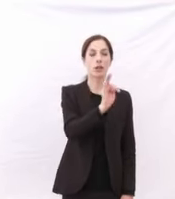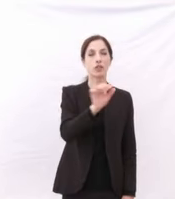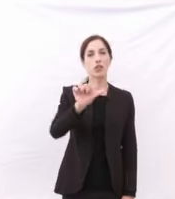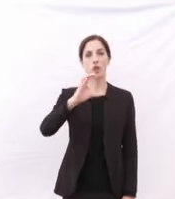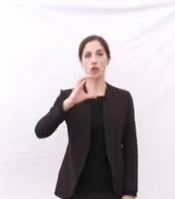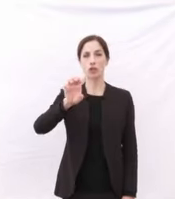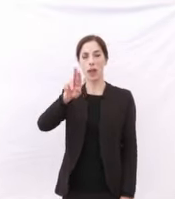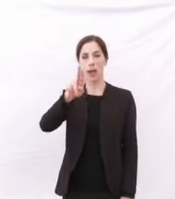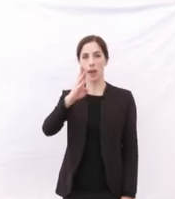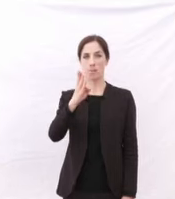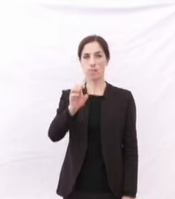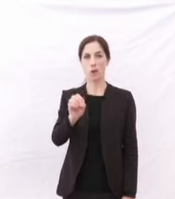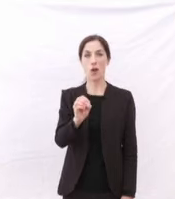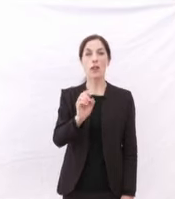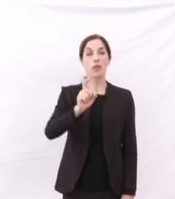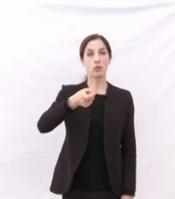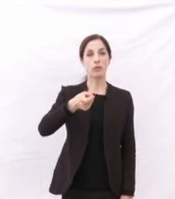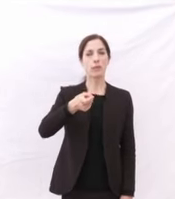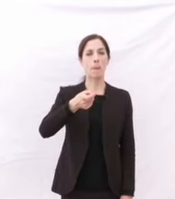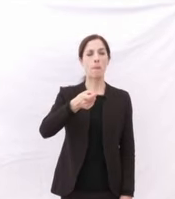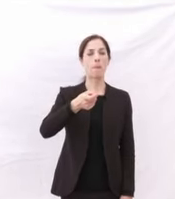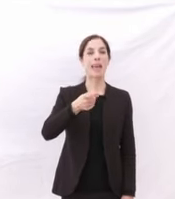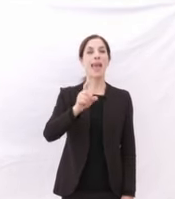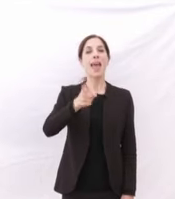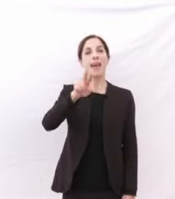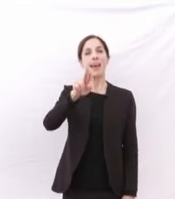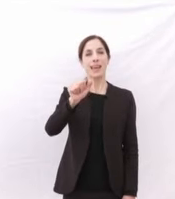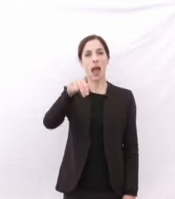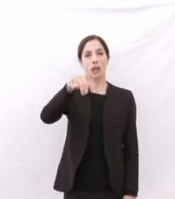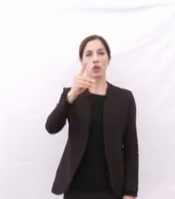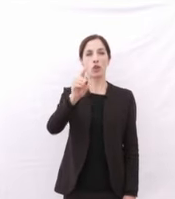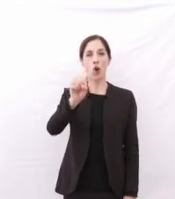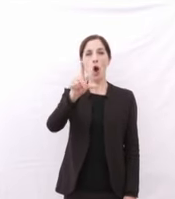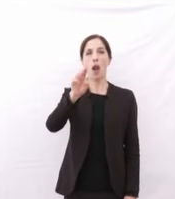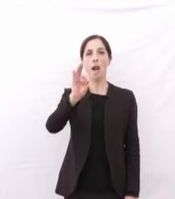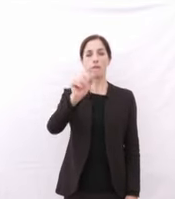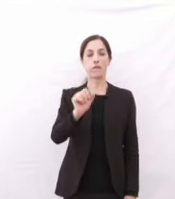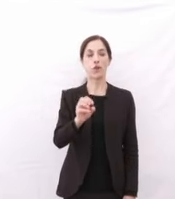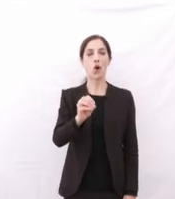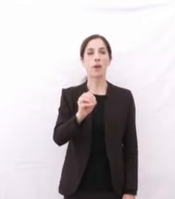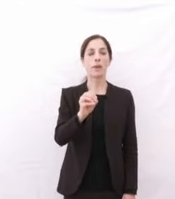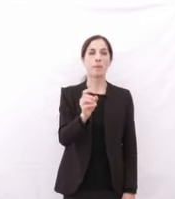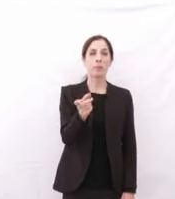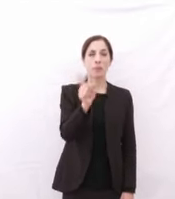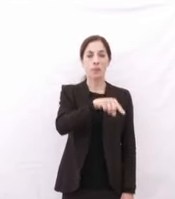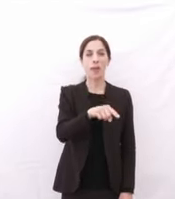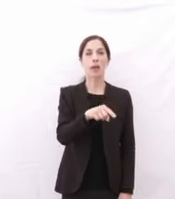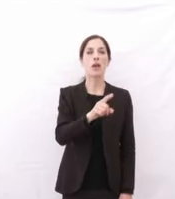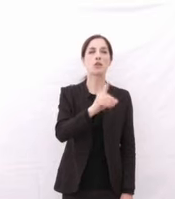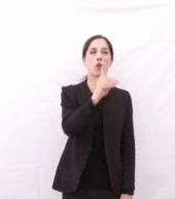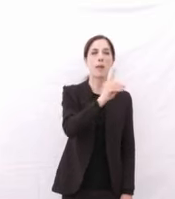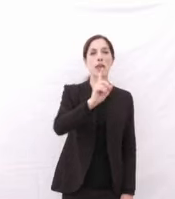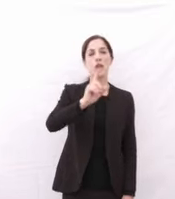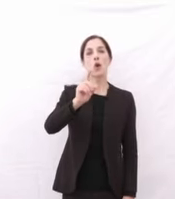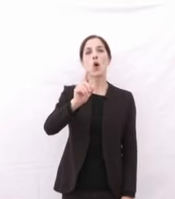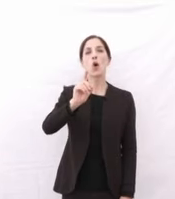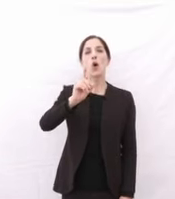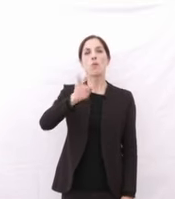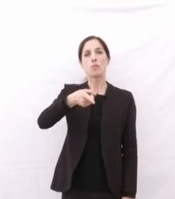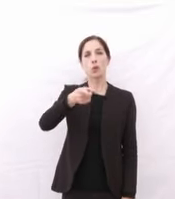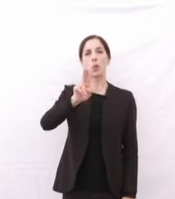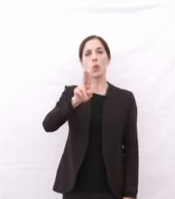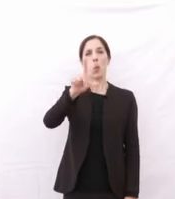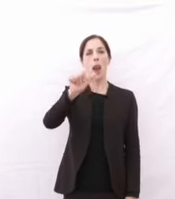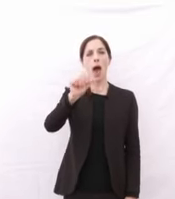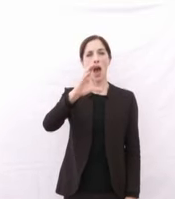Scerbo, Giuseppe Grandolfo, Domenico Gullaci,